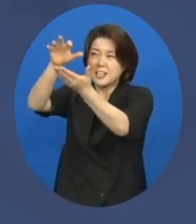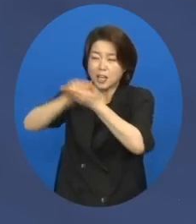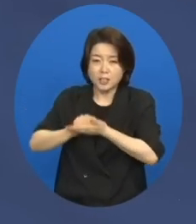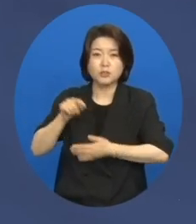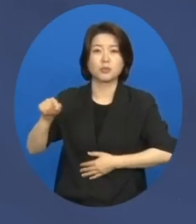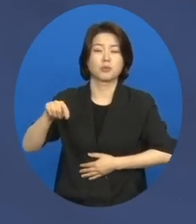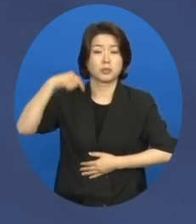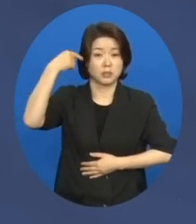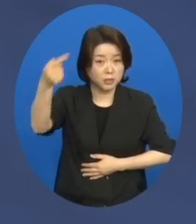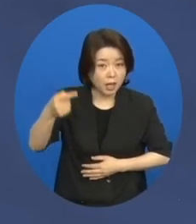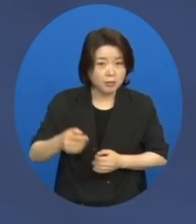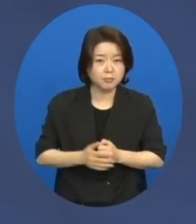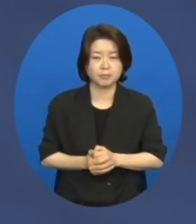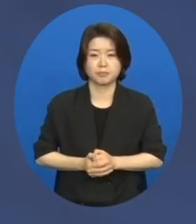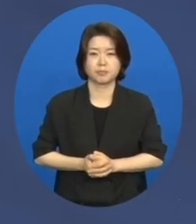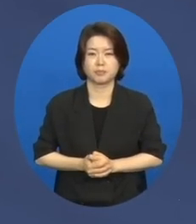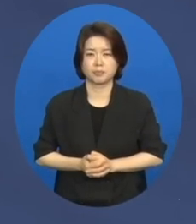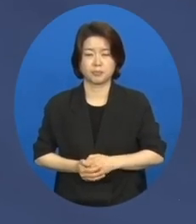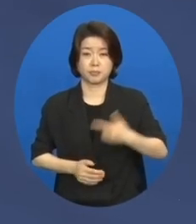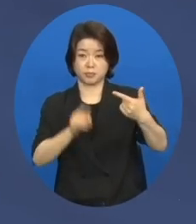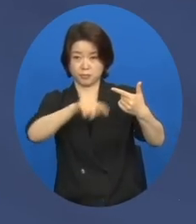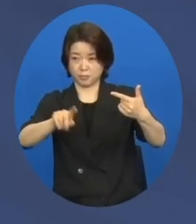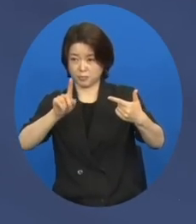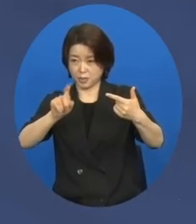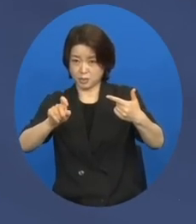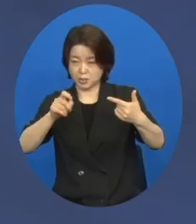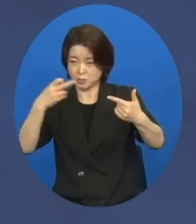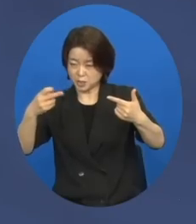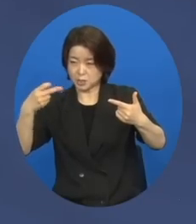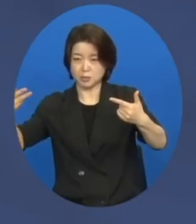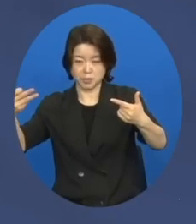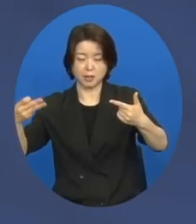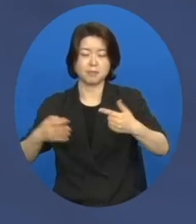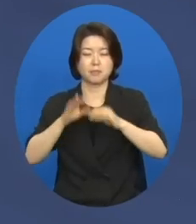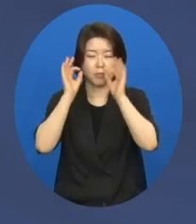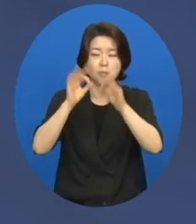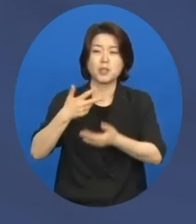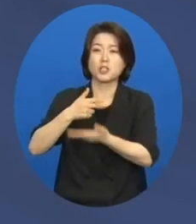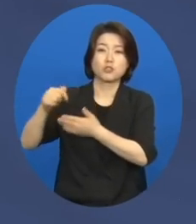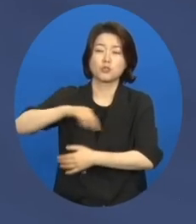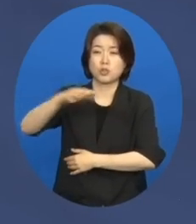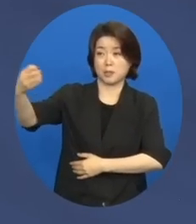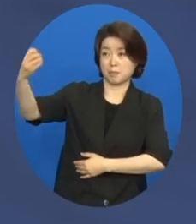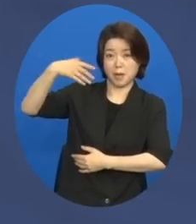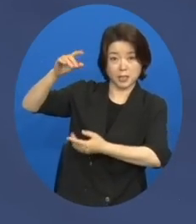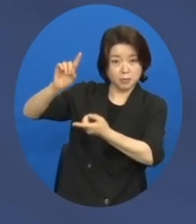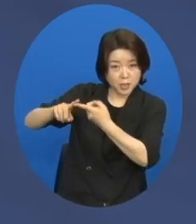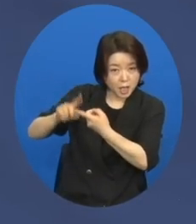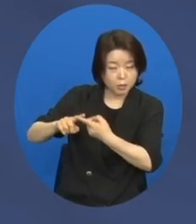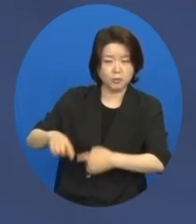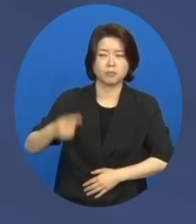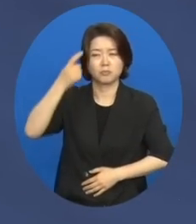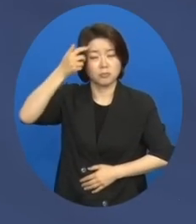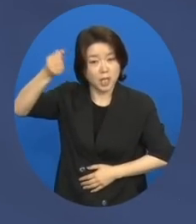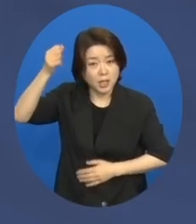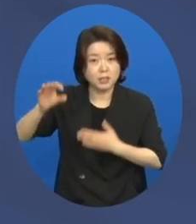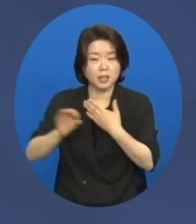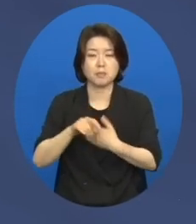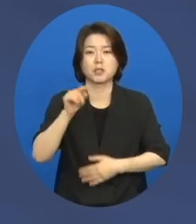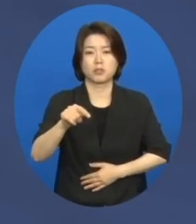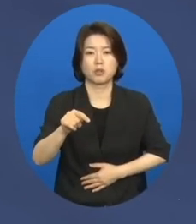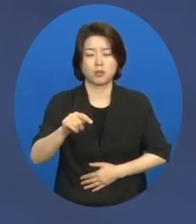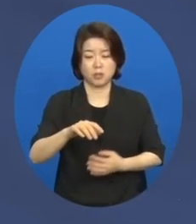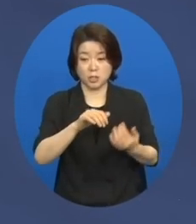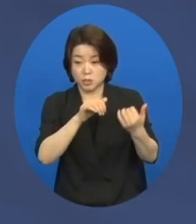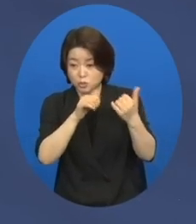그 다음에 12절 13절에 주님께서 우리에게 말씀하는 대로 그렇게 여겼다면 너를 이제